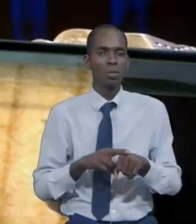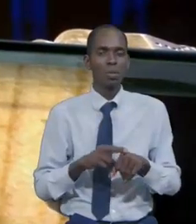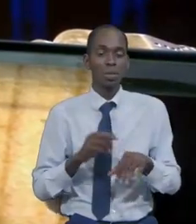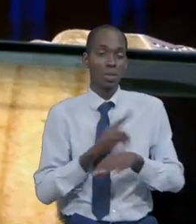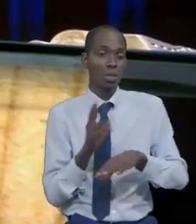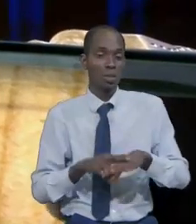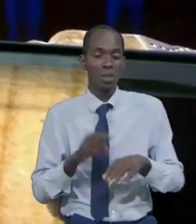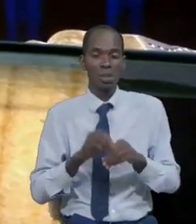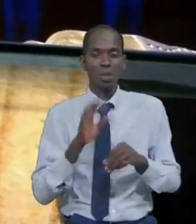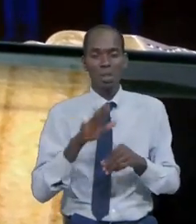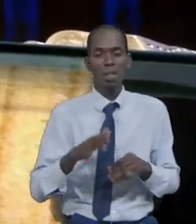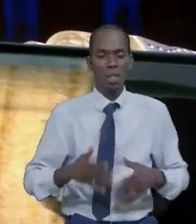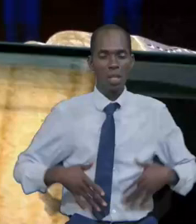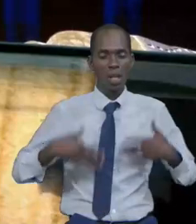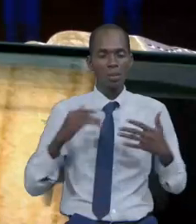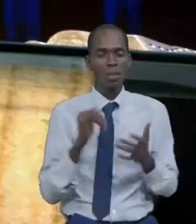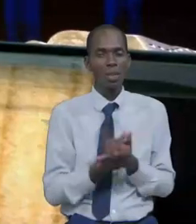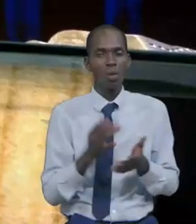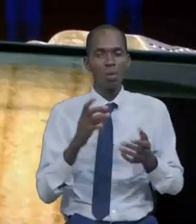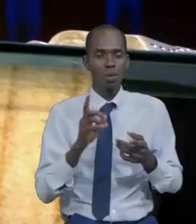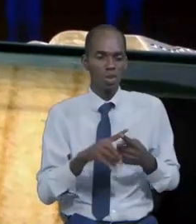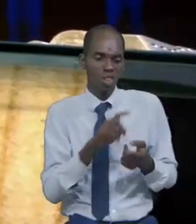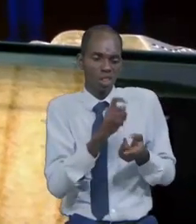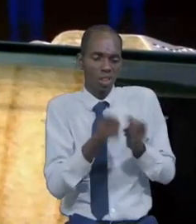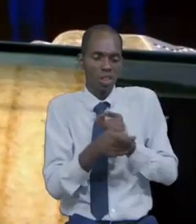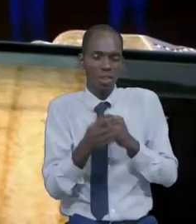il n'ajoute rien à son cœur, à sa vie, qu'il va vouloir fléchir,